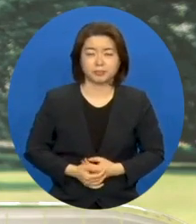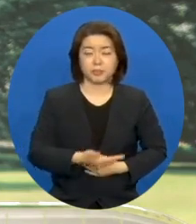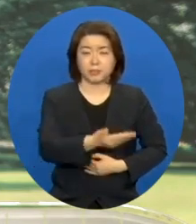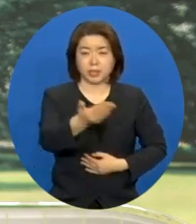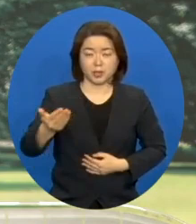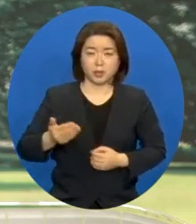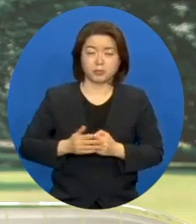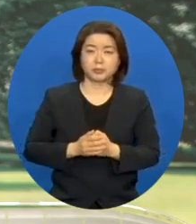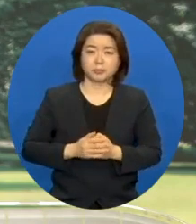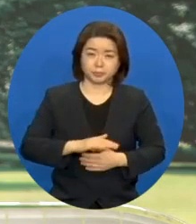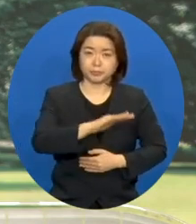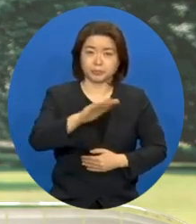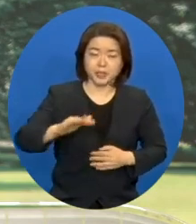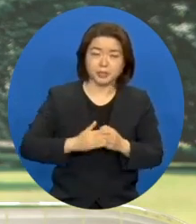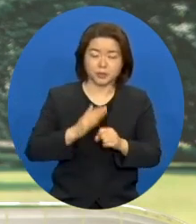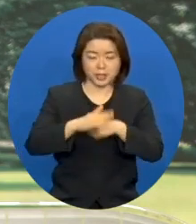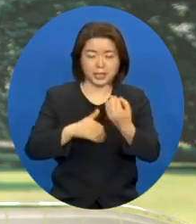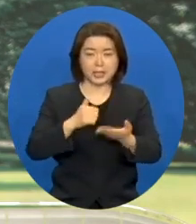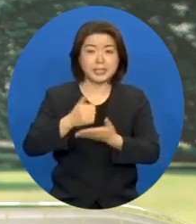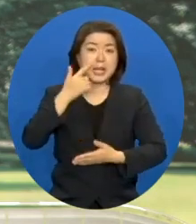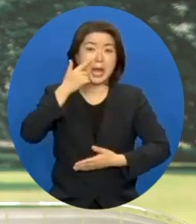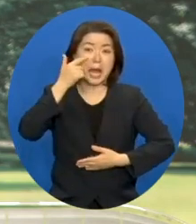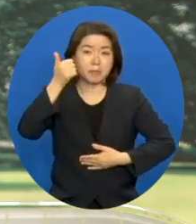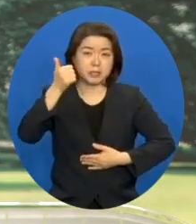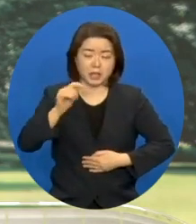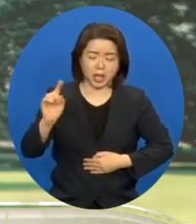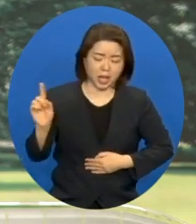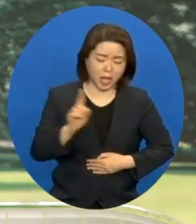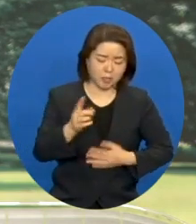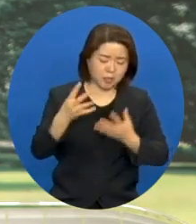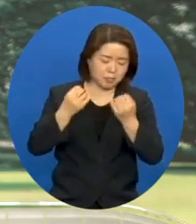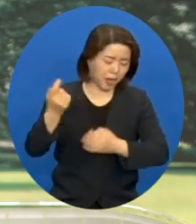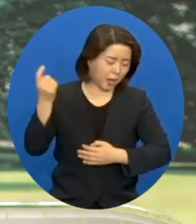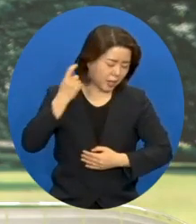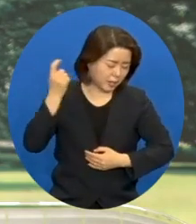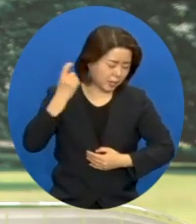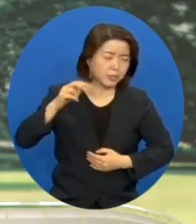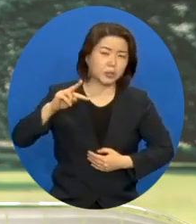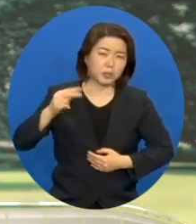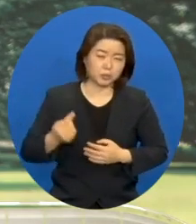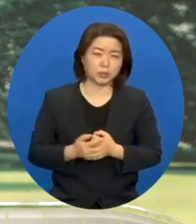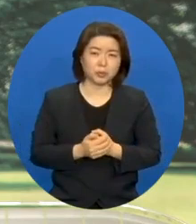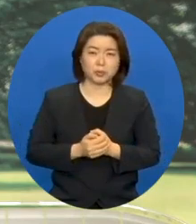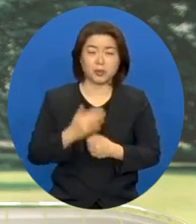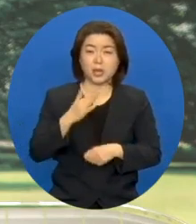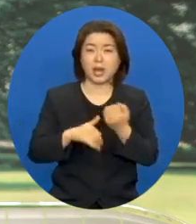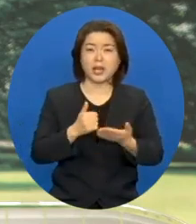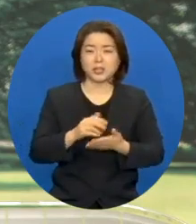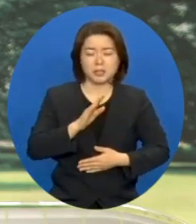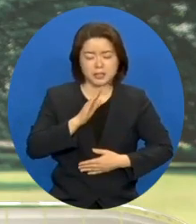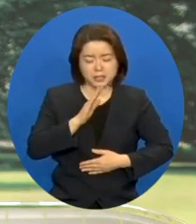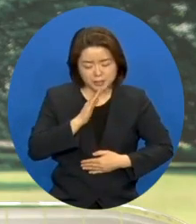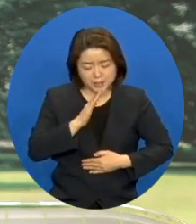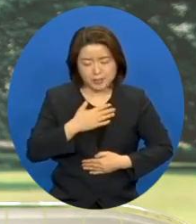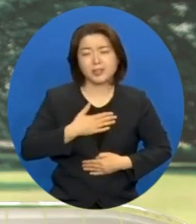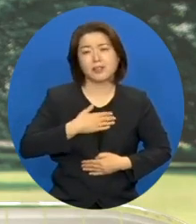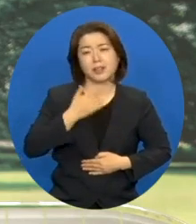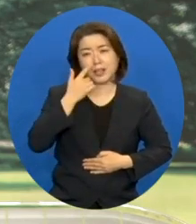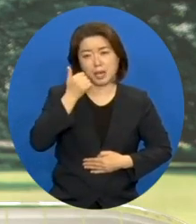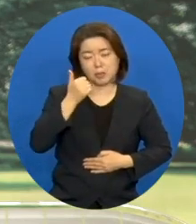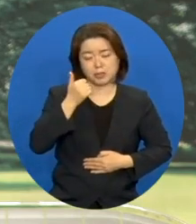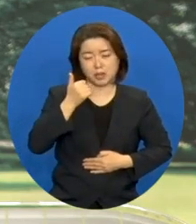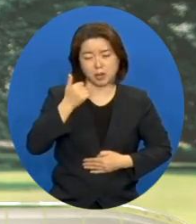여러분, 우리가 하나님이 아버지라고 아무리 많이 들어도 하나님이 진짜 내 아버지시구나